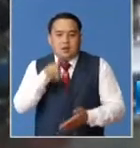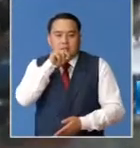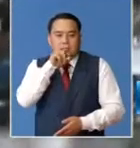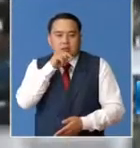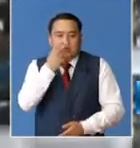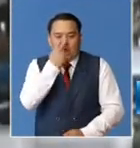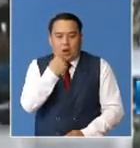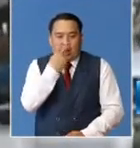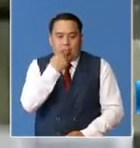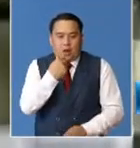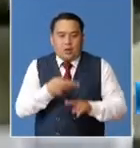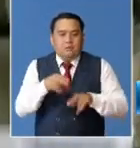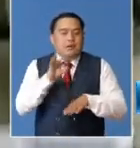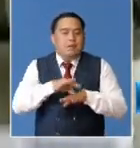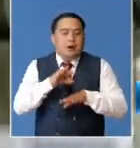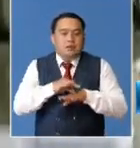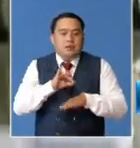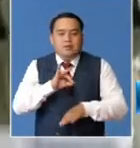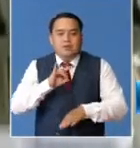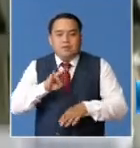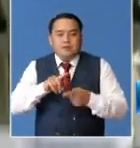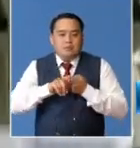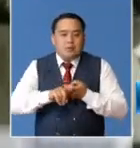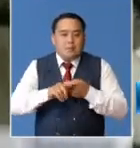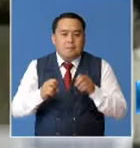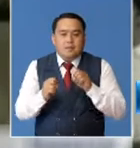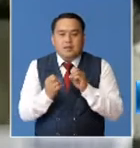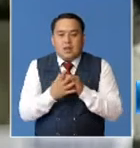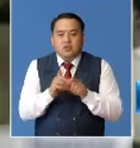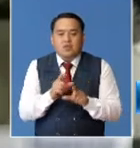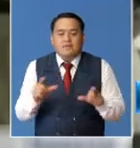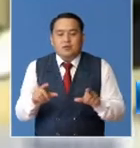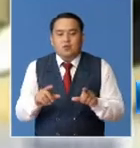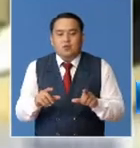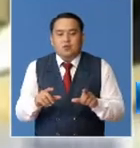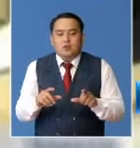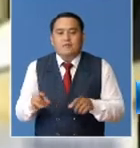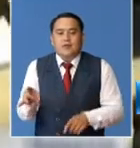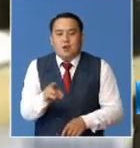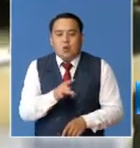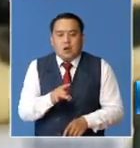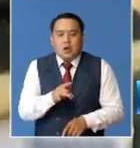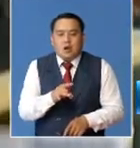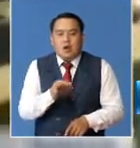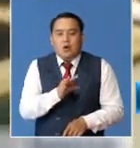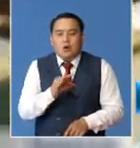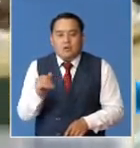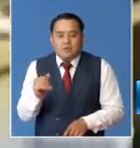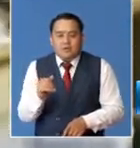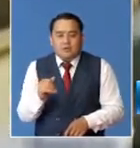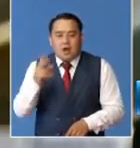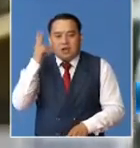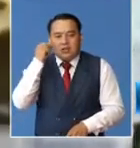гриппа. Только в штате Баия жертвами инфекции уже стали 15 человек. Не лучше дела обстоят и в других регионах страны. Официальные данные о